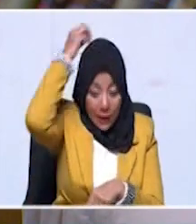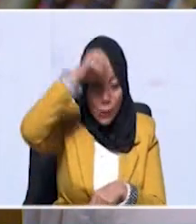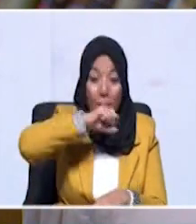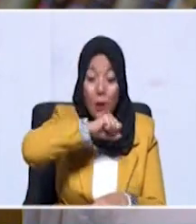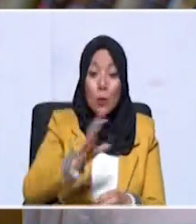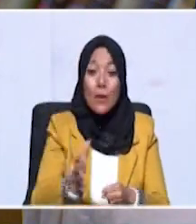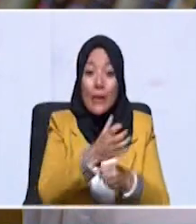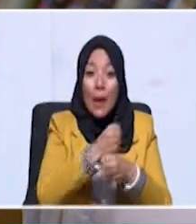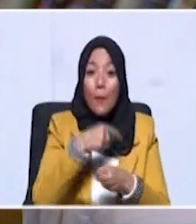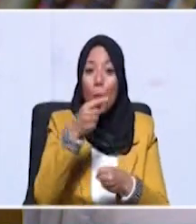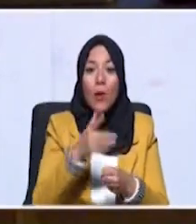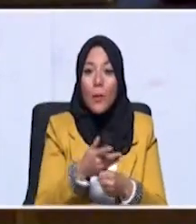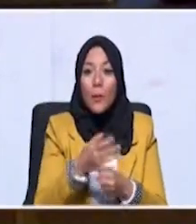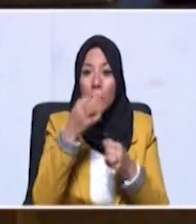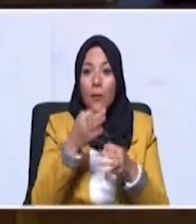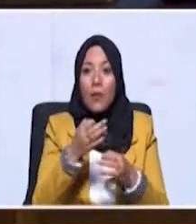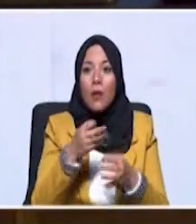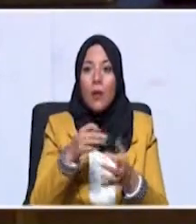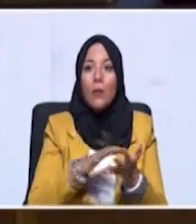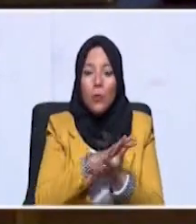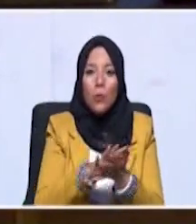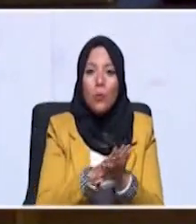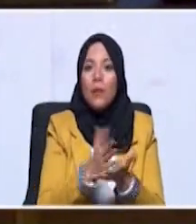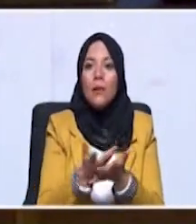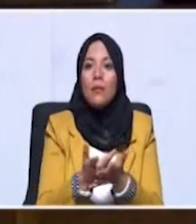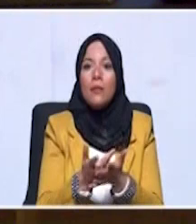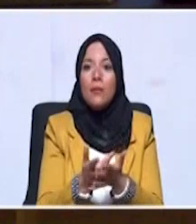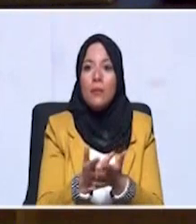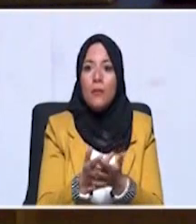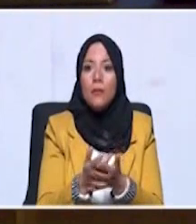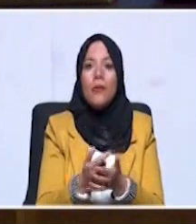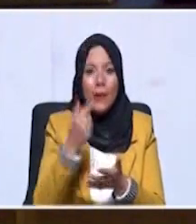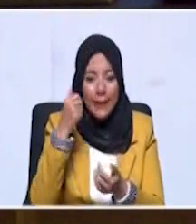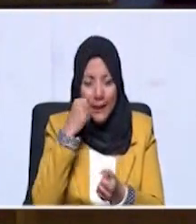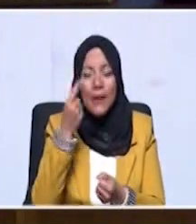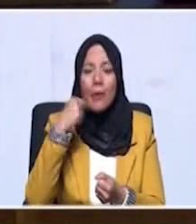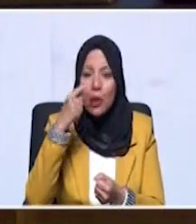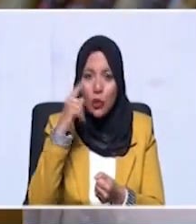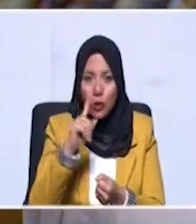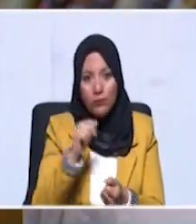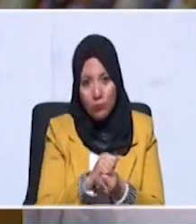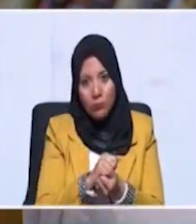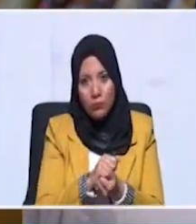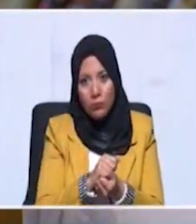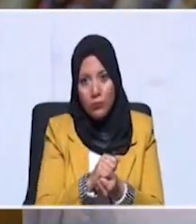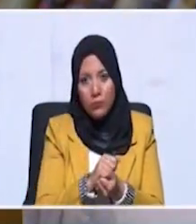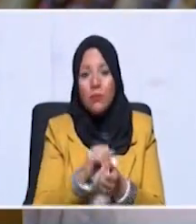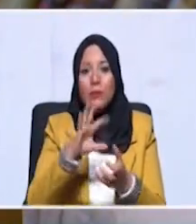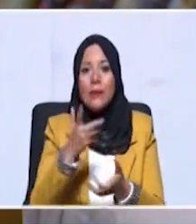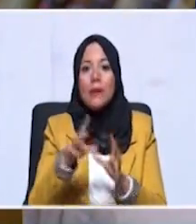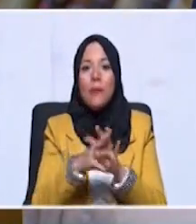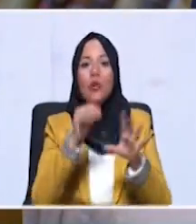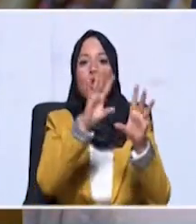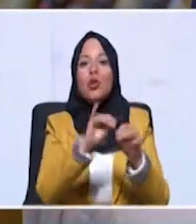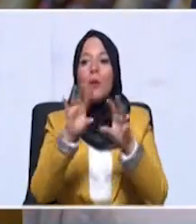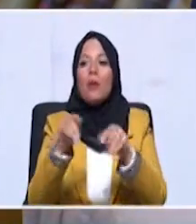المبلغ عن الله خلينا الاول في المشاحن قبل المشرك تخيل حضرتك يعني المشرك مفهوم هو ايه بالضبط يقرن يقرن تشوف الاثنين زي